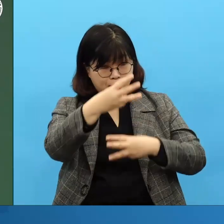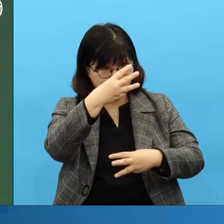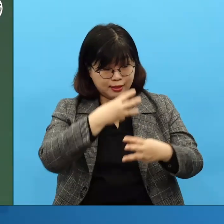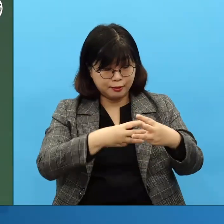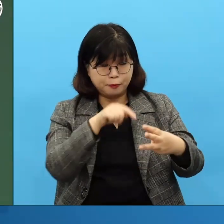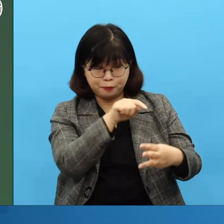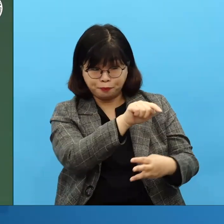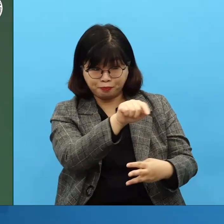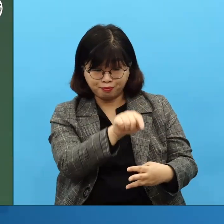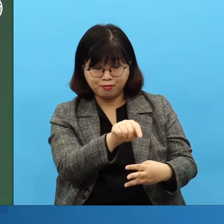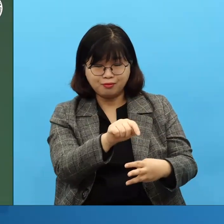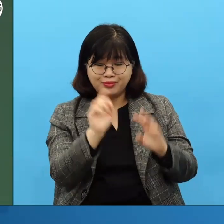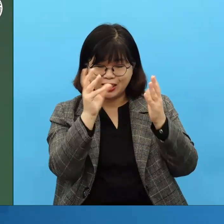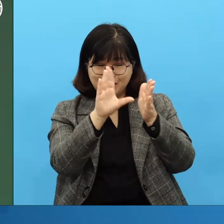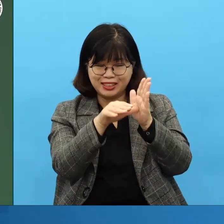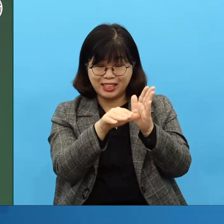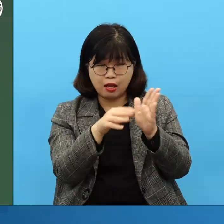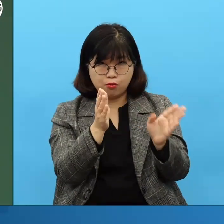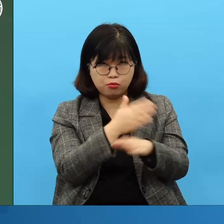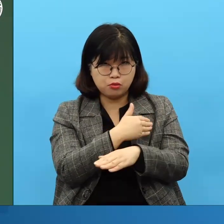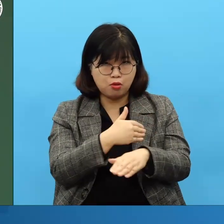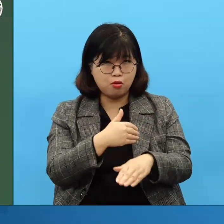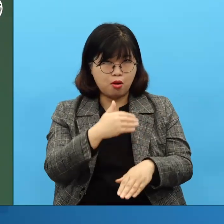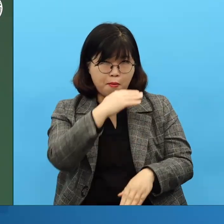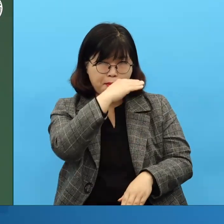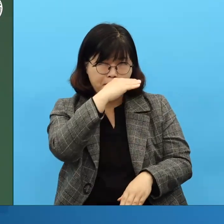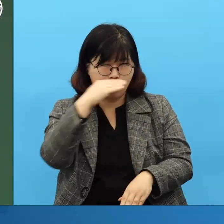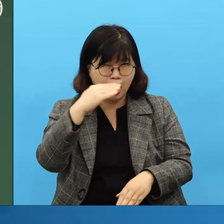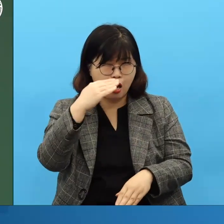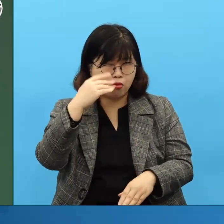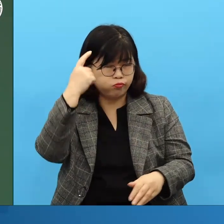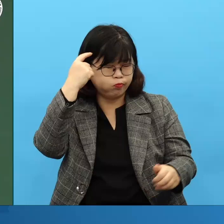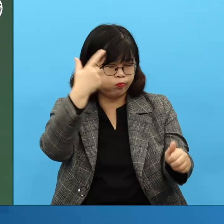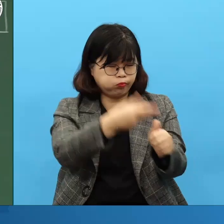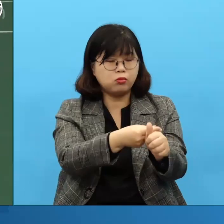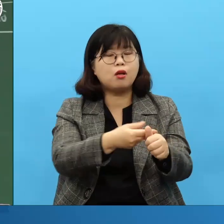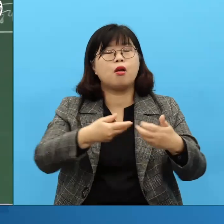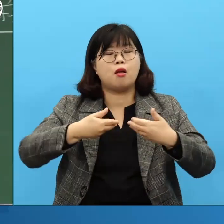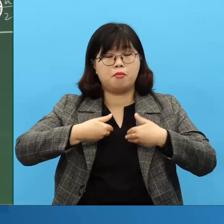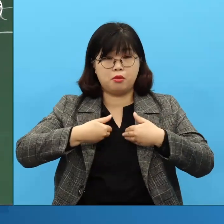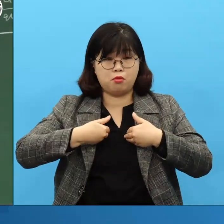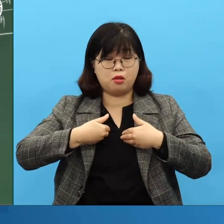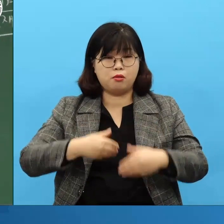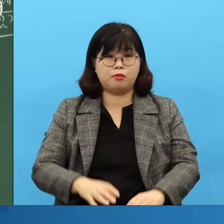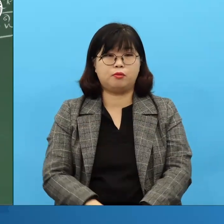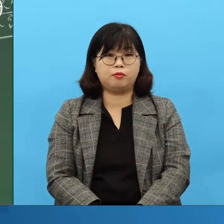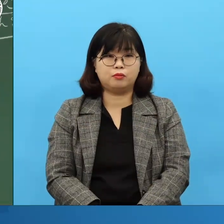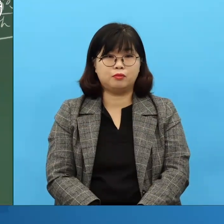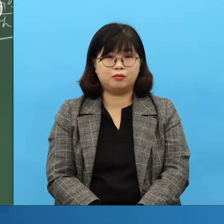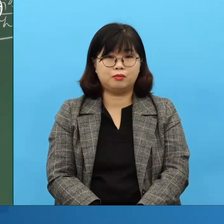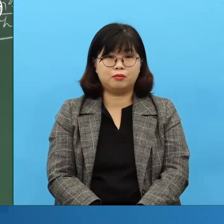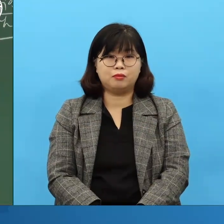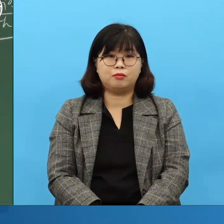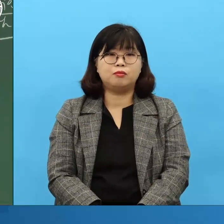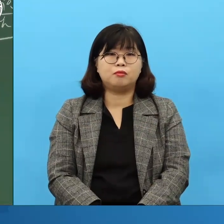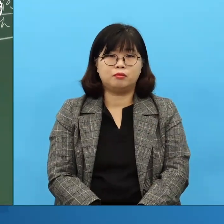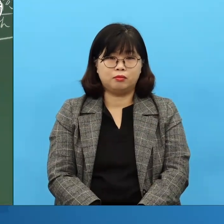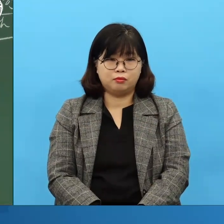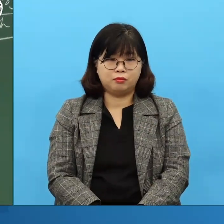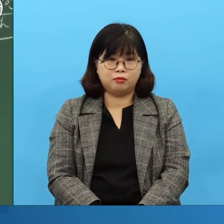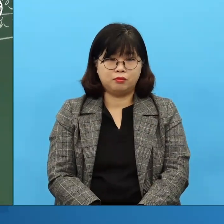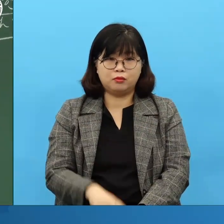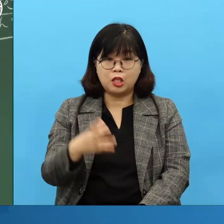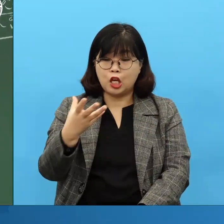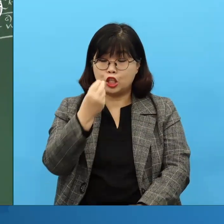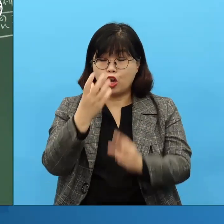They must become imprinted with this. 이게 각인되어져야 예배도 되는 거고, And only when they are imprinted with this